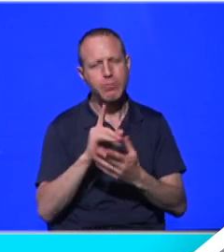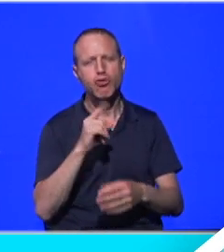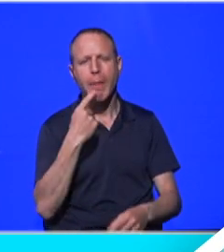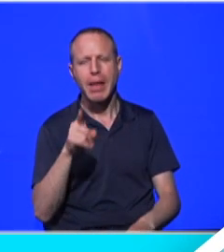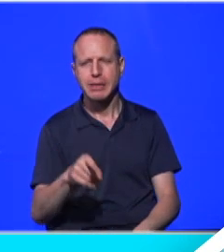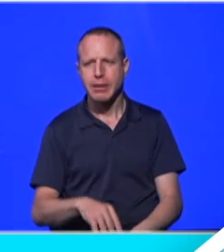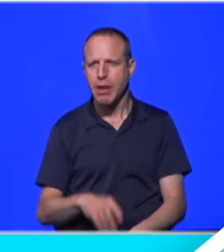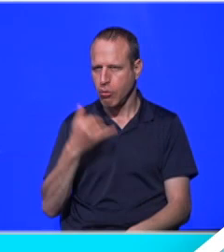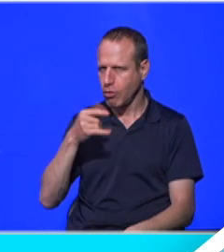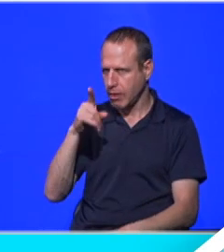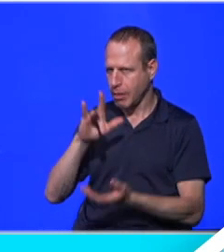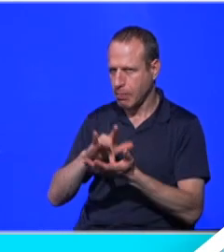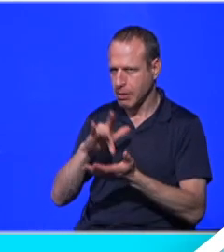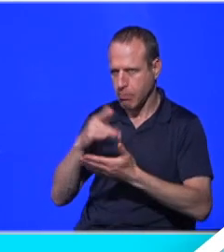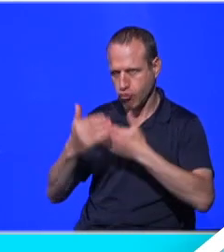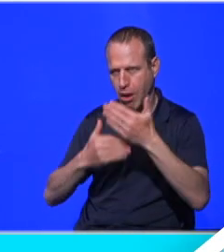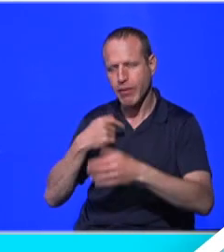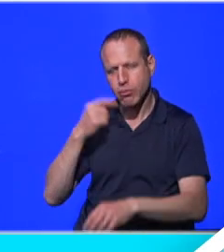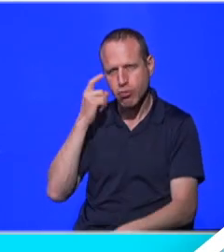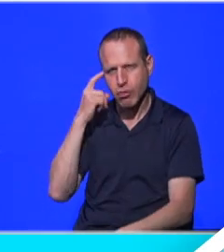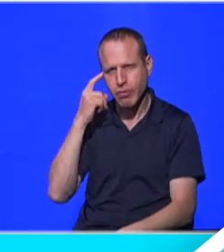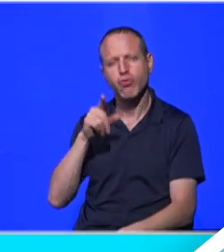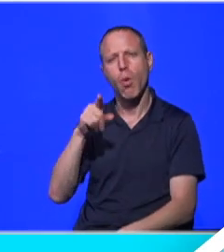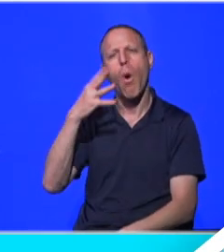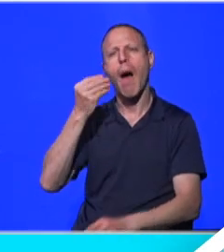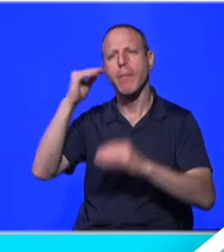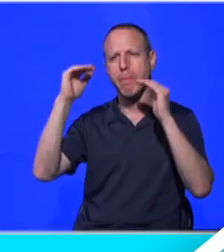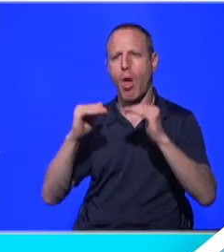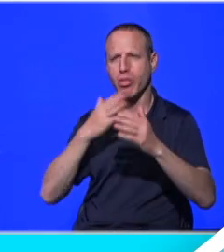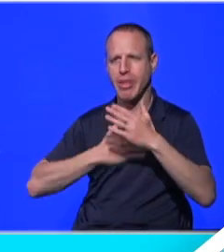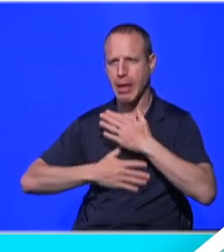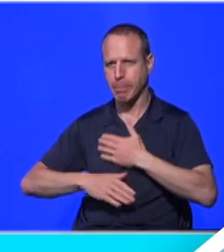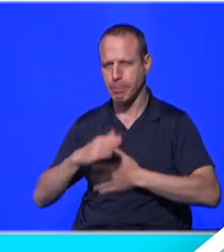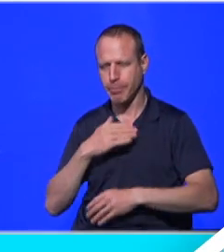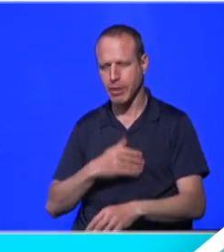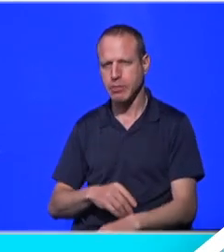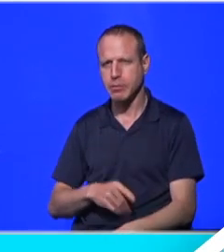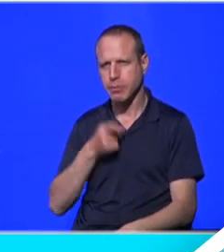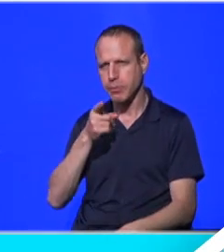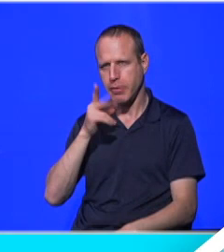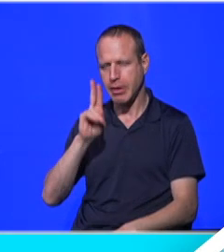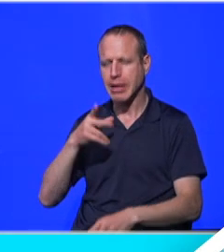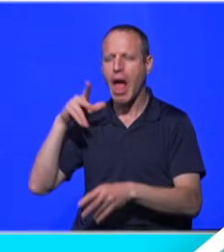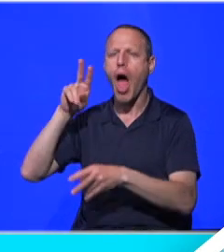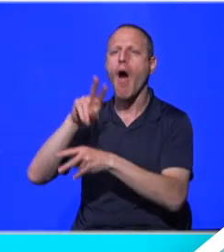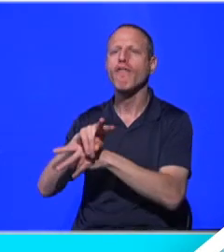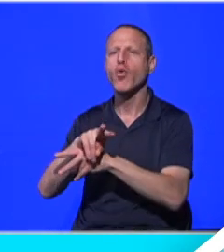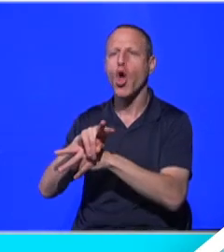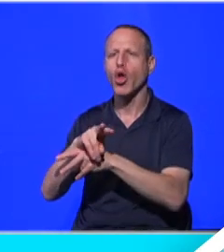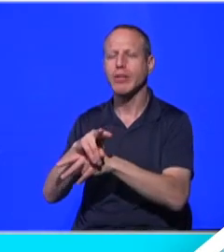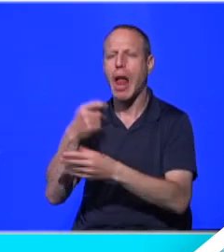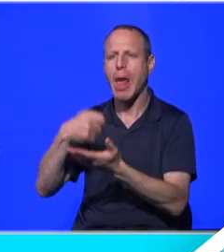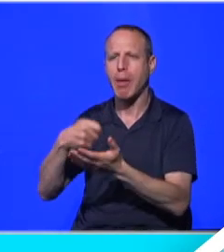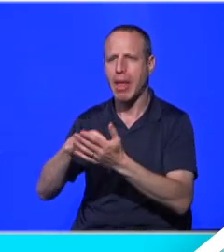אתה בעצם נמצא בשלב, ואני מניחה שהוא הרבה פחות נעים, זה צריך את הערבויות